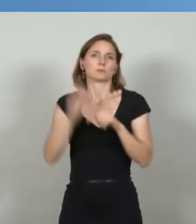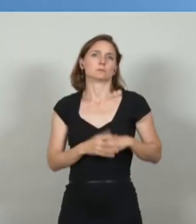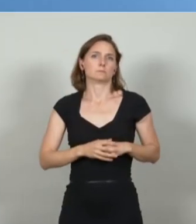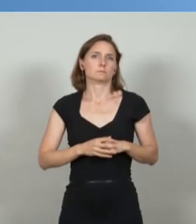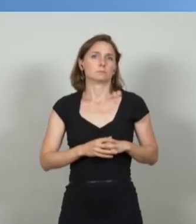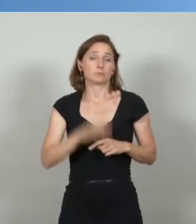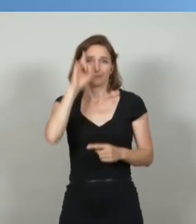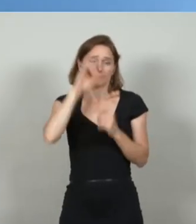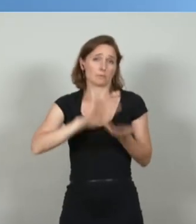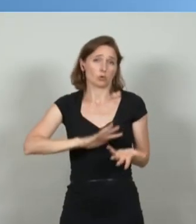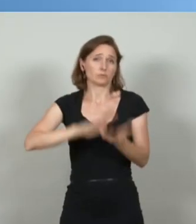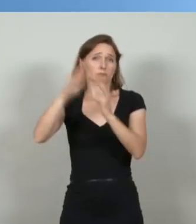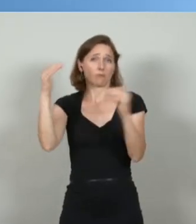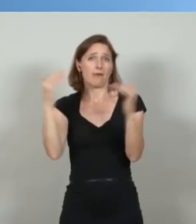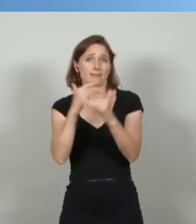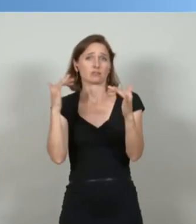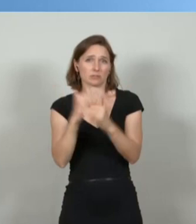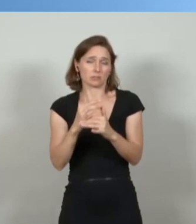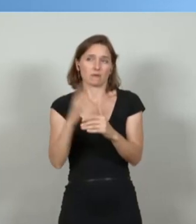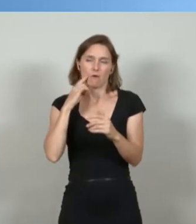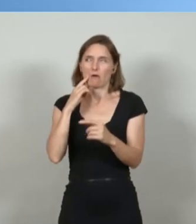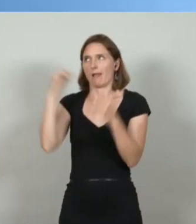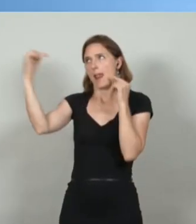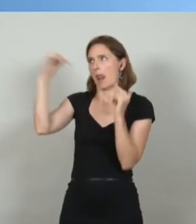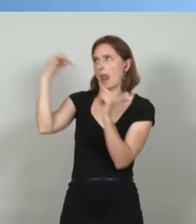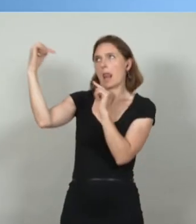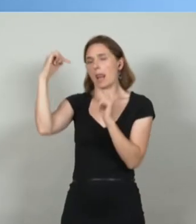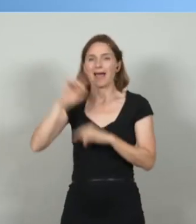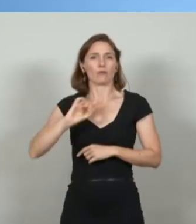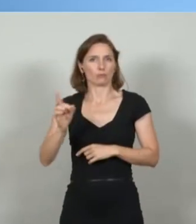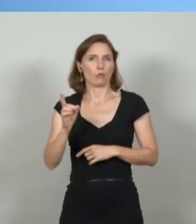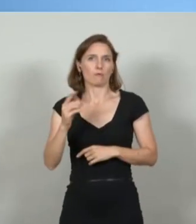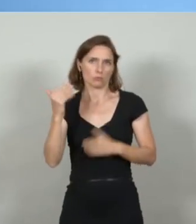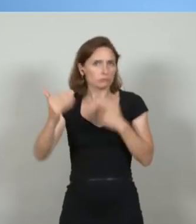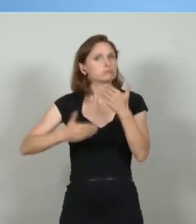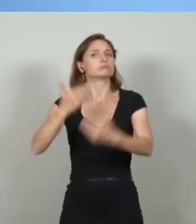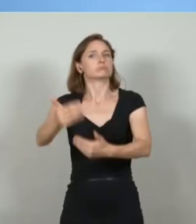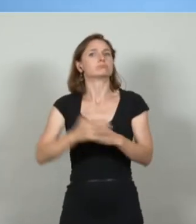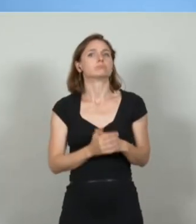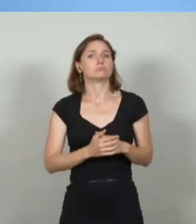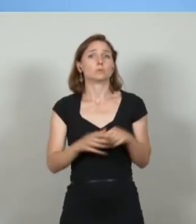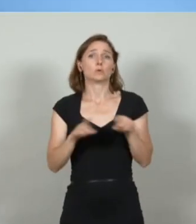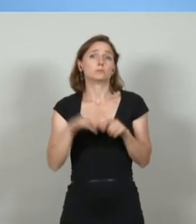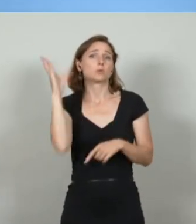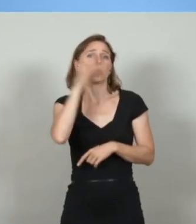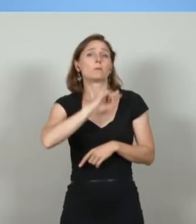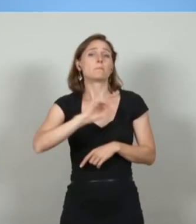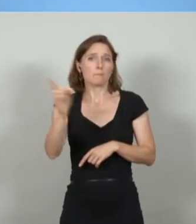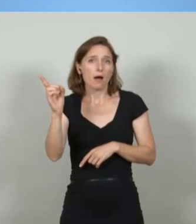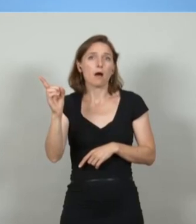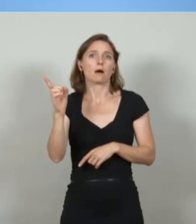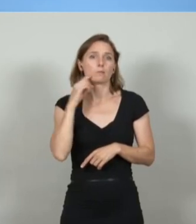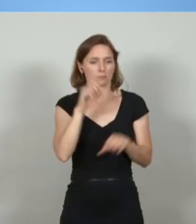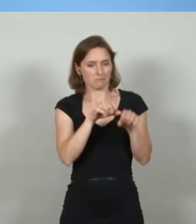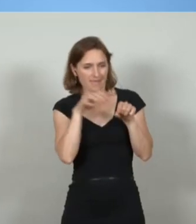ne pas non plus passer son temps à nier dans les médias la réalité des évolutions en faveur de la lutte contre le